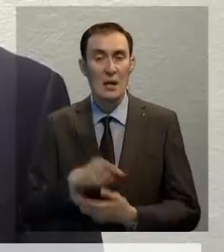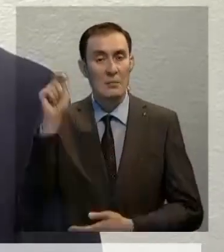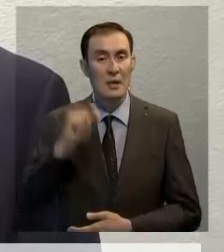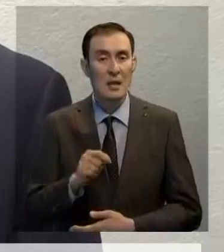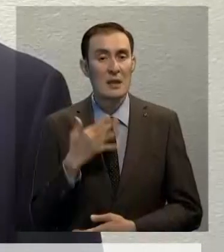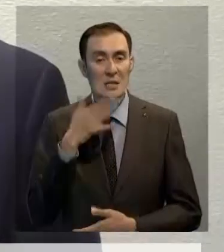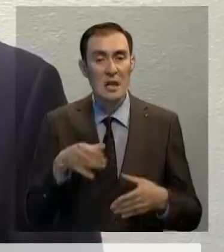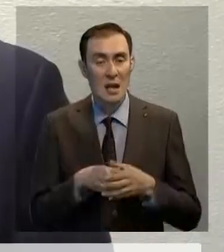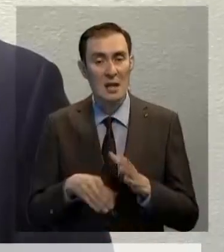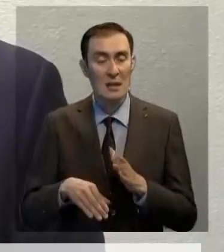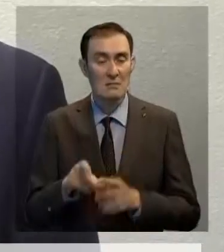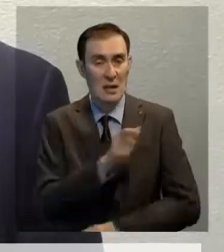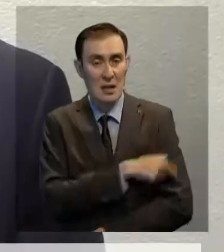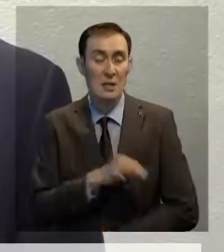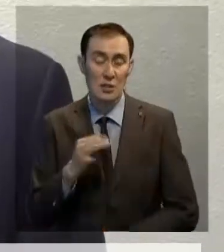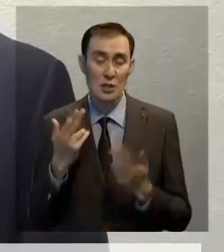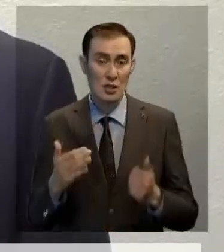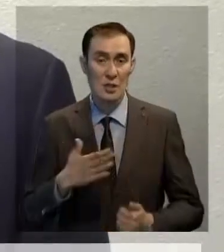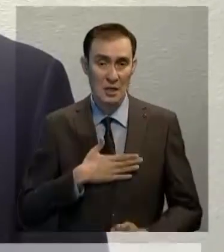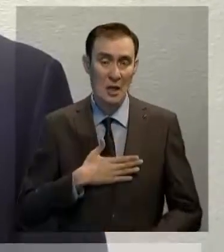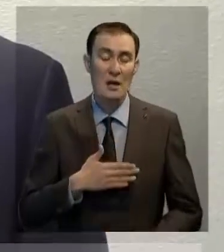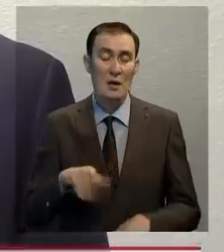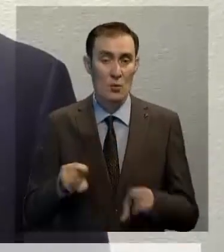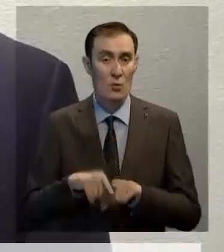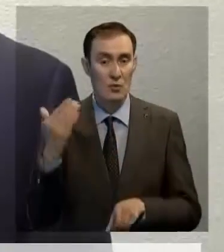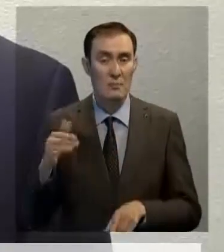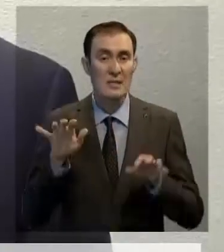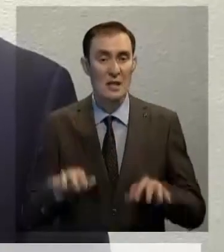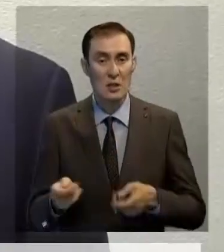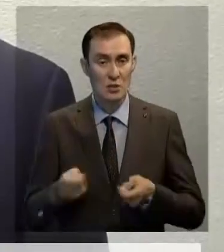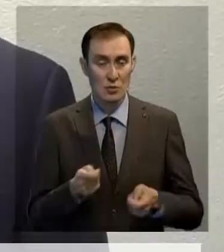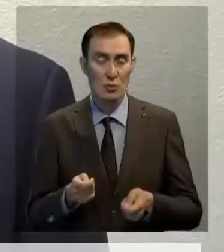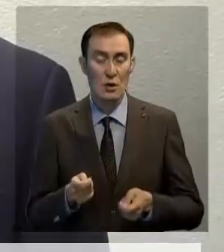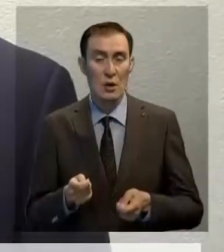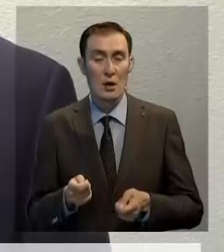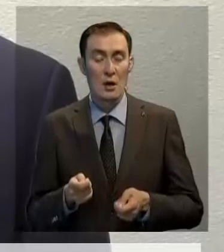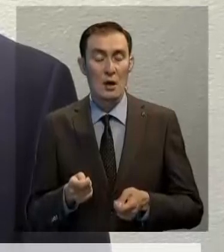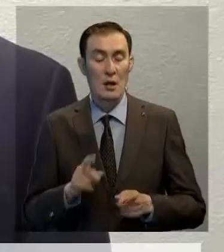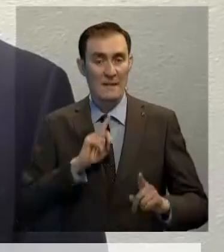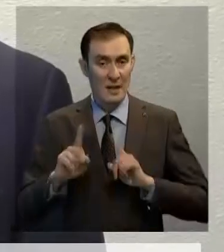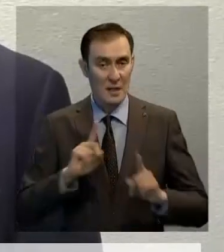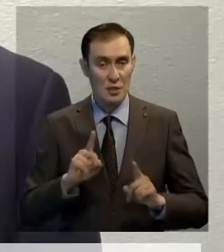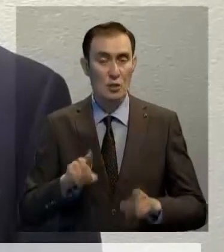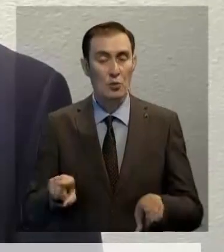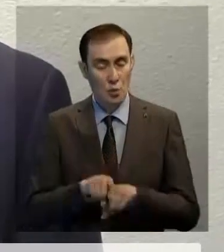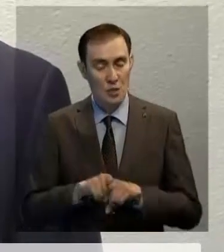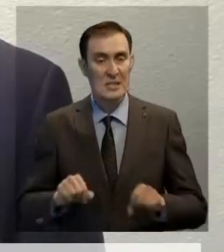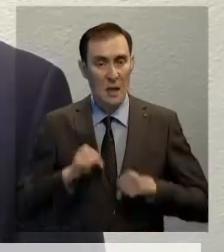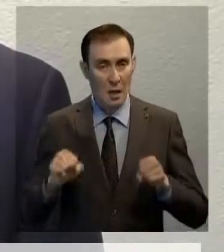национальная делегация. Ну и, понятно, я в качестве председательствующего всей конференции тоже